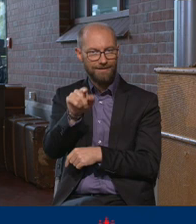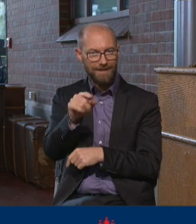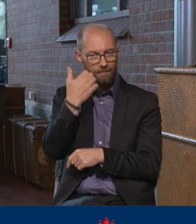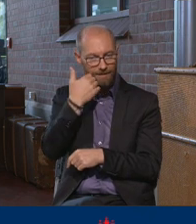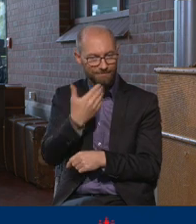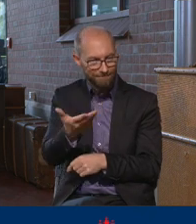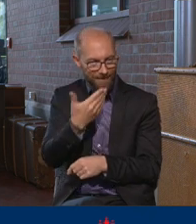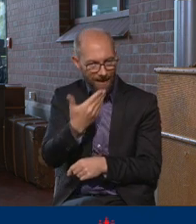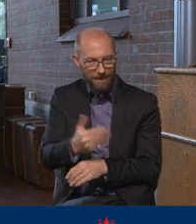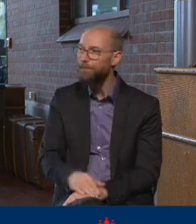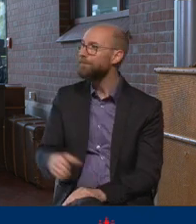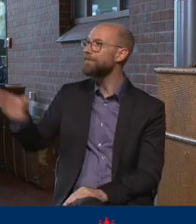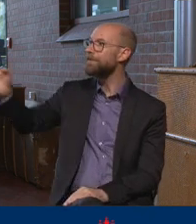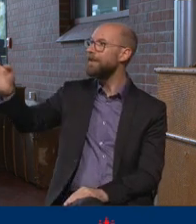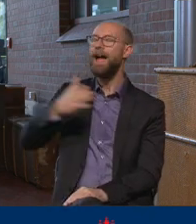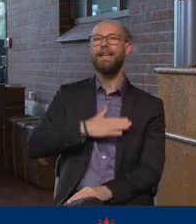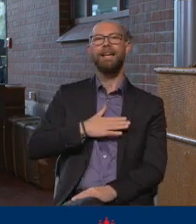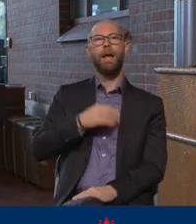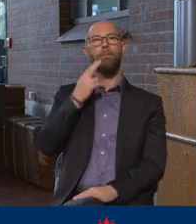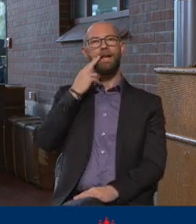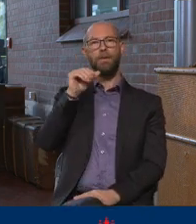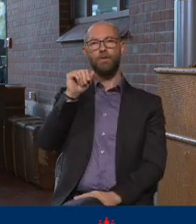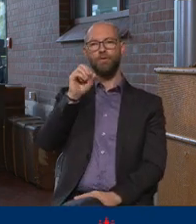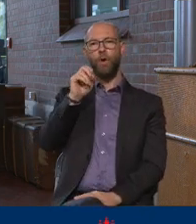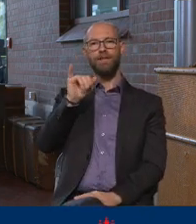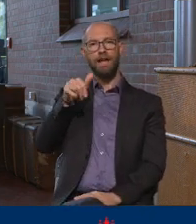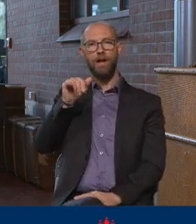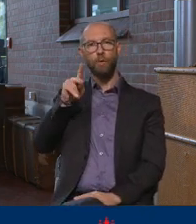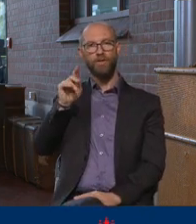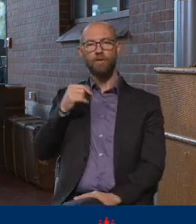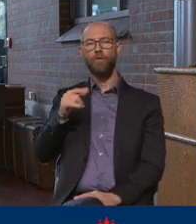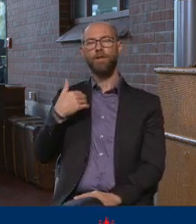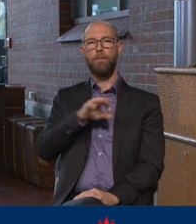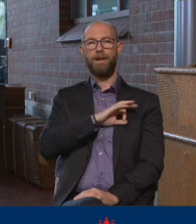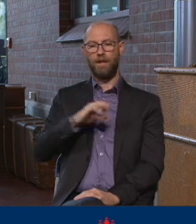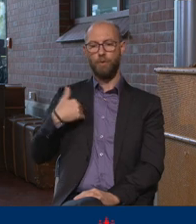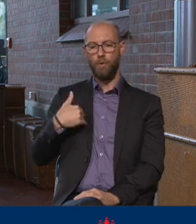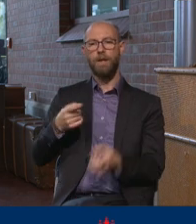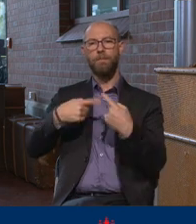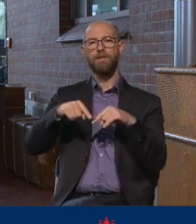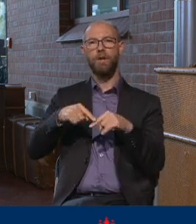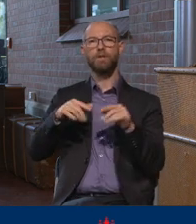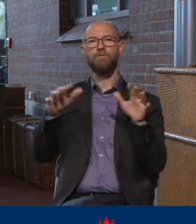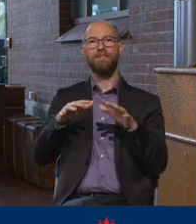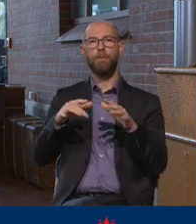danke sonja lattwesen ich bin von den grünen in der bezirksversammlung hamburg-mitte